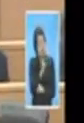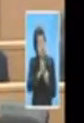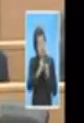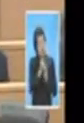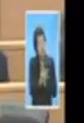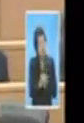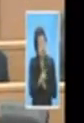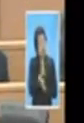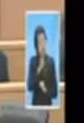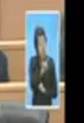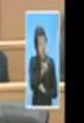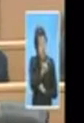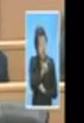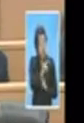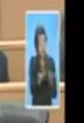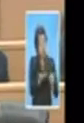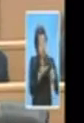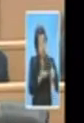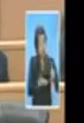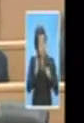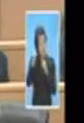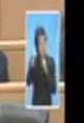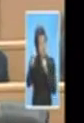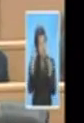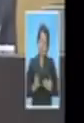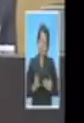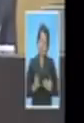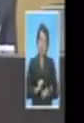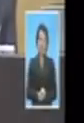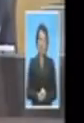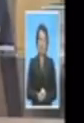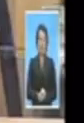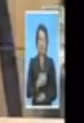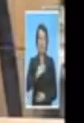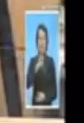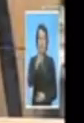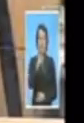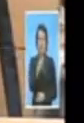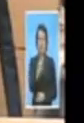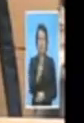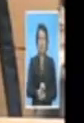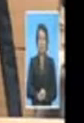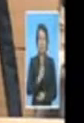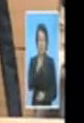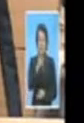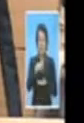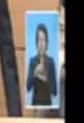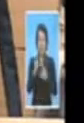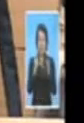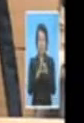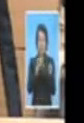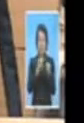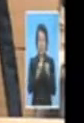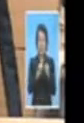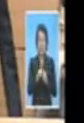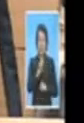อะไรแล้วปล่อยให้เขาพูดเลยเถิดไปอีกเสียหายอีก ข้อกล่าวหานี้ได้ทำลายนาย